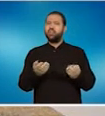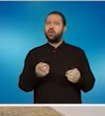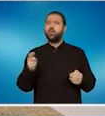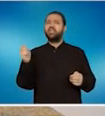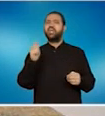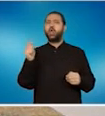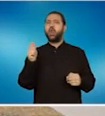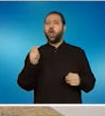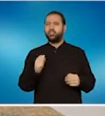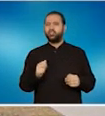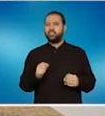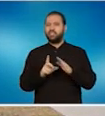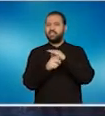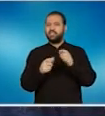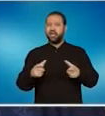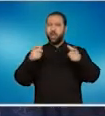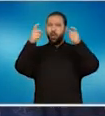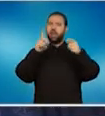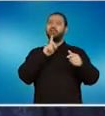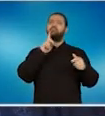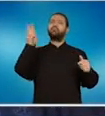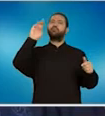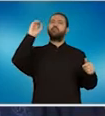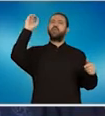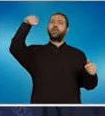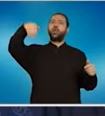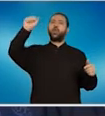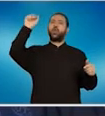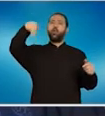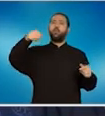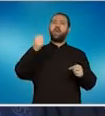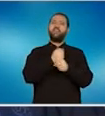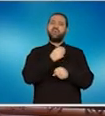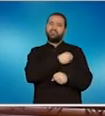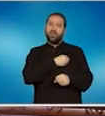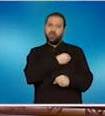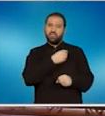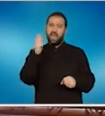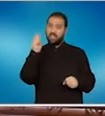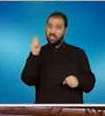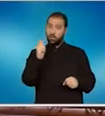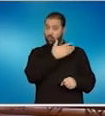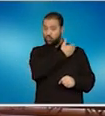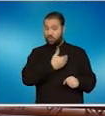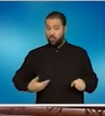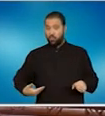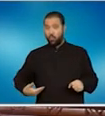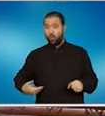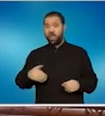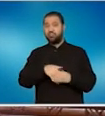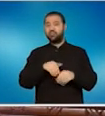Sfântul Gheorghe de la Roman, vine apoi la Facultatea de Teologie din București în perioada